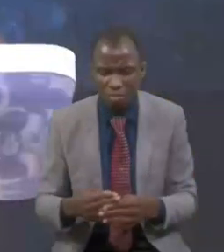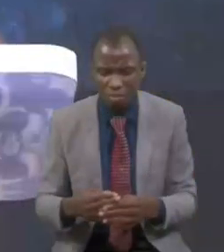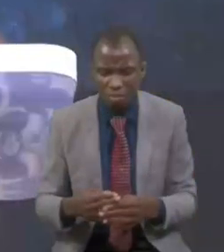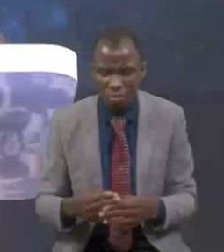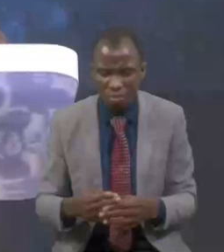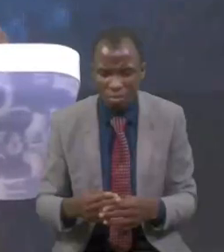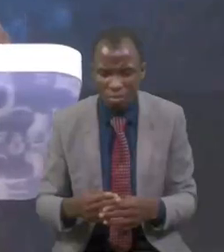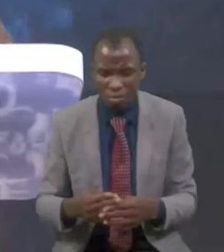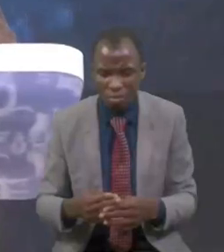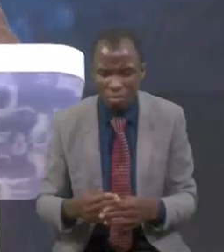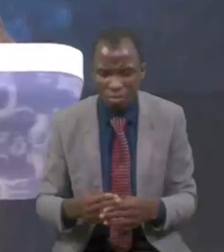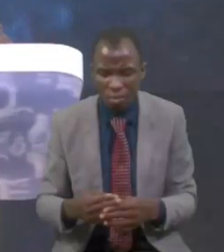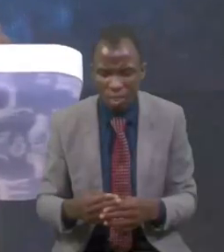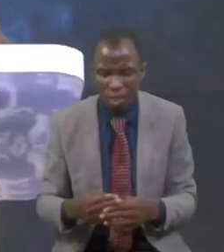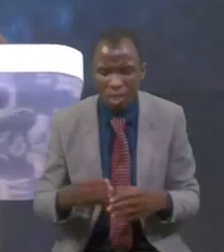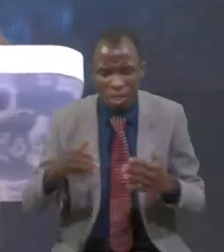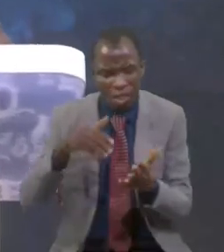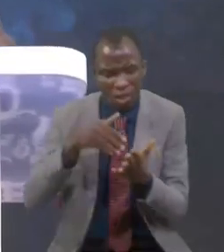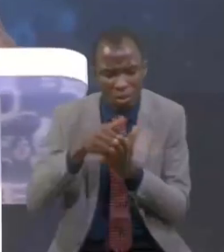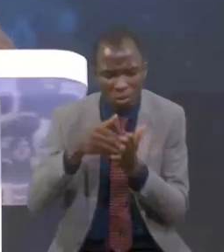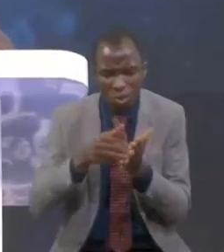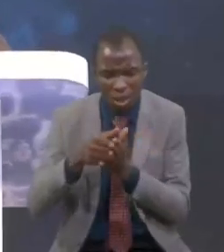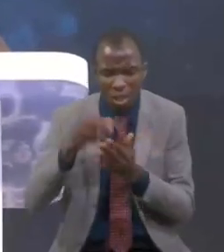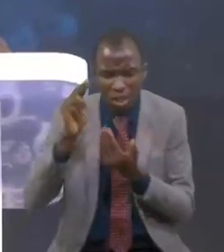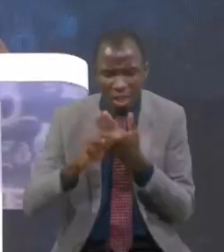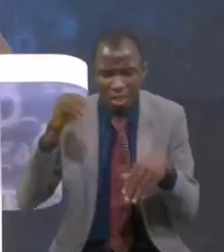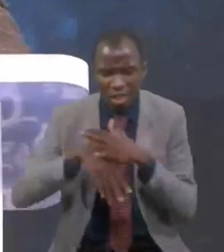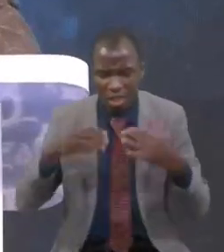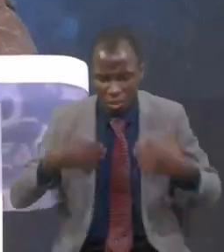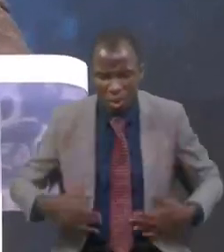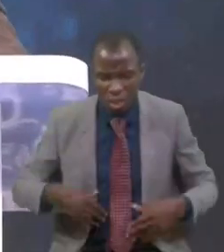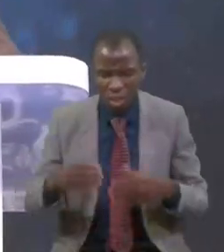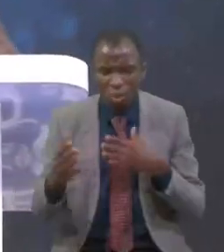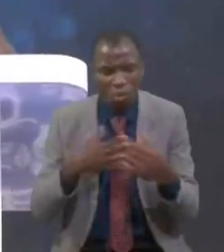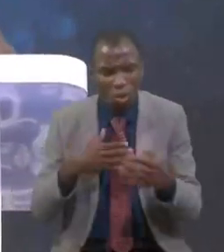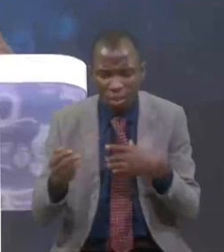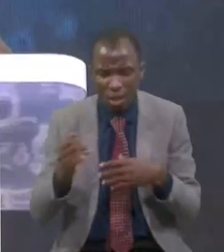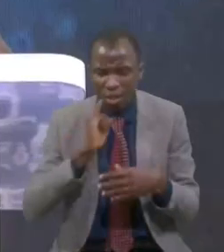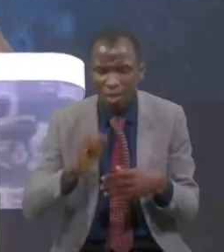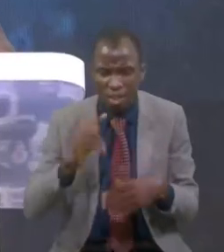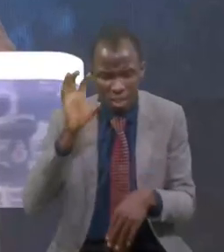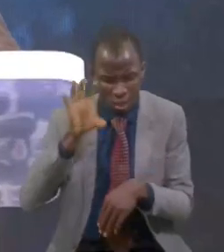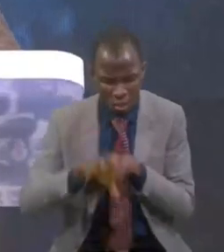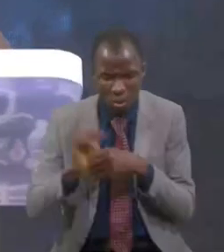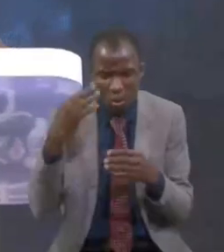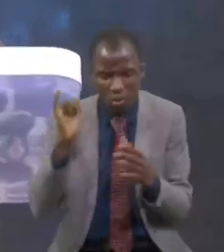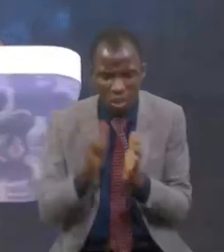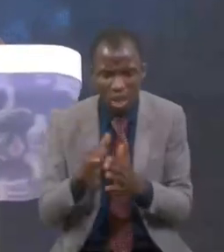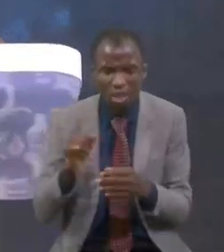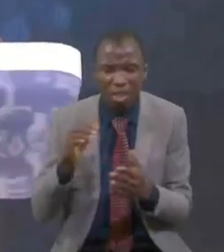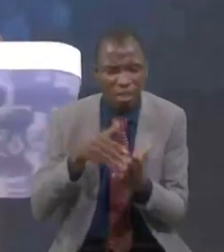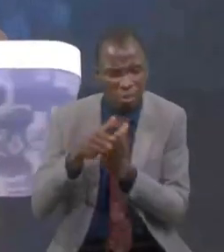jésus-chist la faiblesse de dans votre corps quelle que soit la racine de cette faiblesse